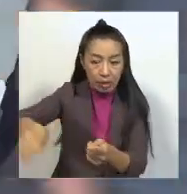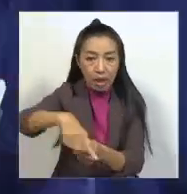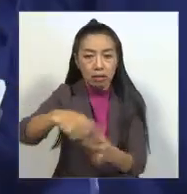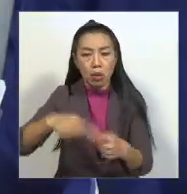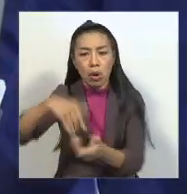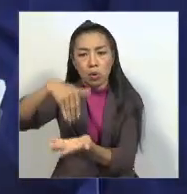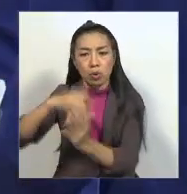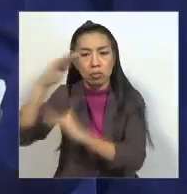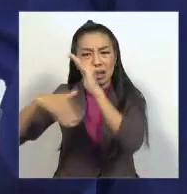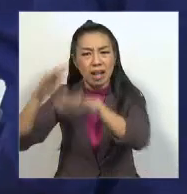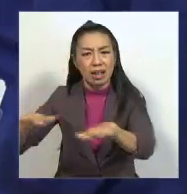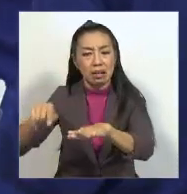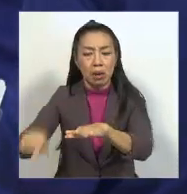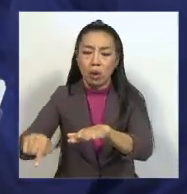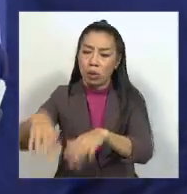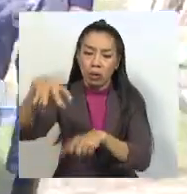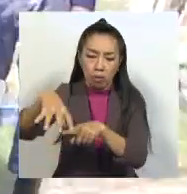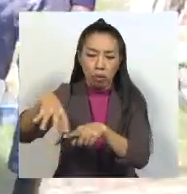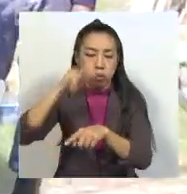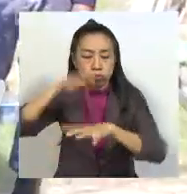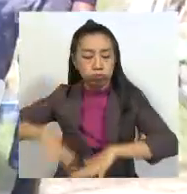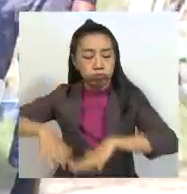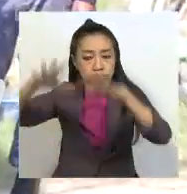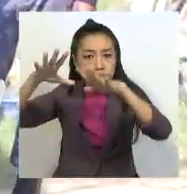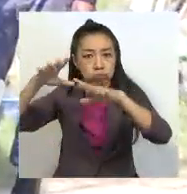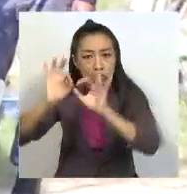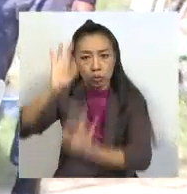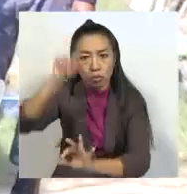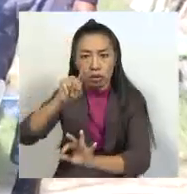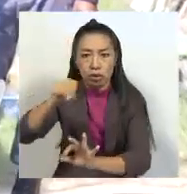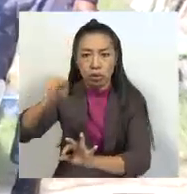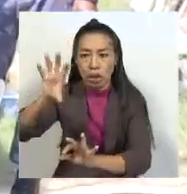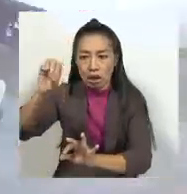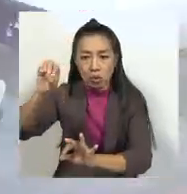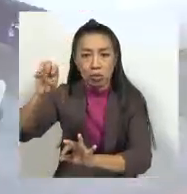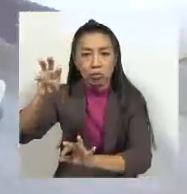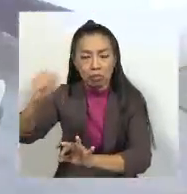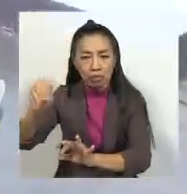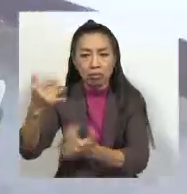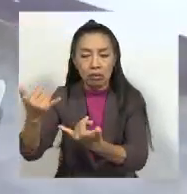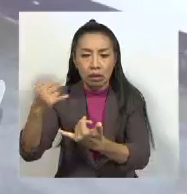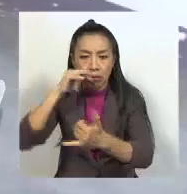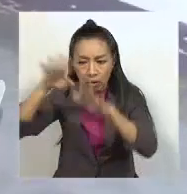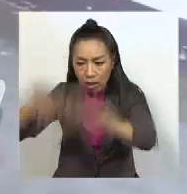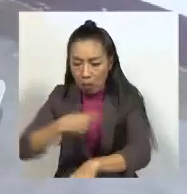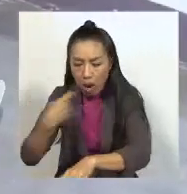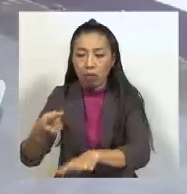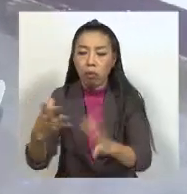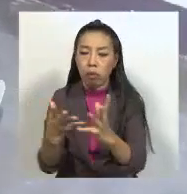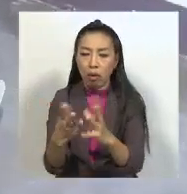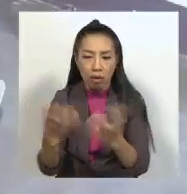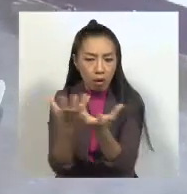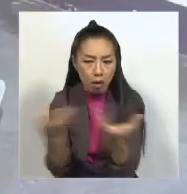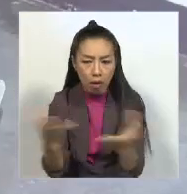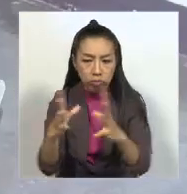อกว่าเสียหายหนักนะฮะที่นี่ถูกน้ำท่วมประมาณสักเมตร50นะครับแล้วก็อุปกรณ์การเรียนแล้วก็